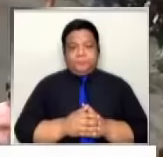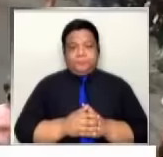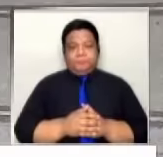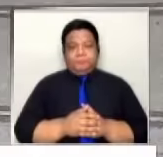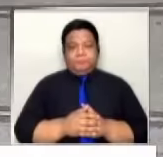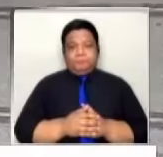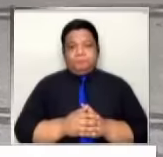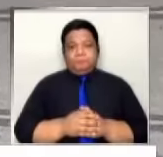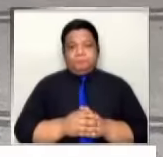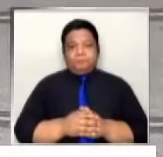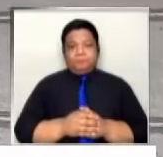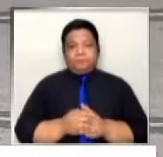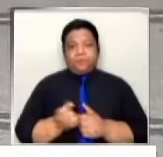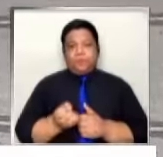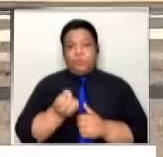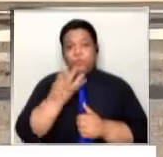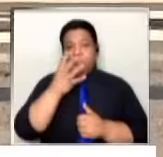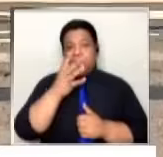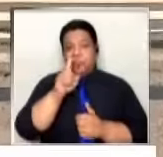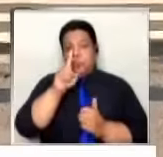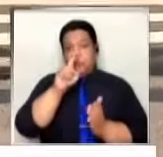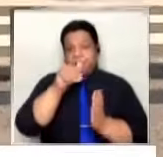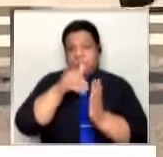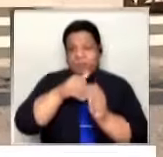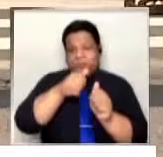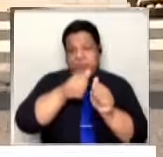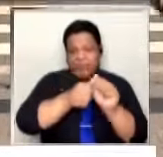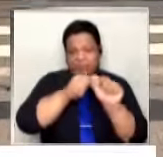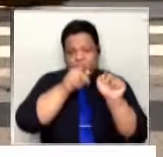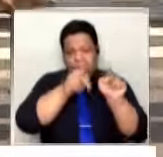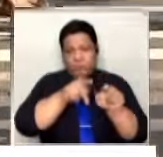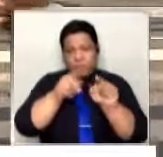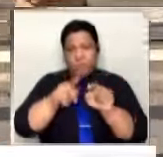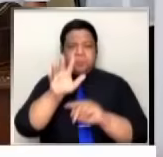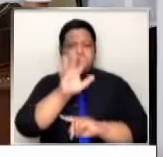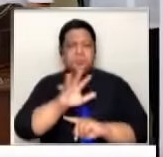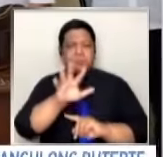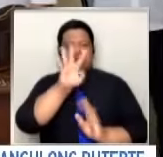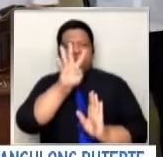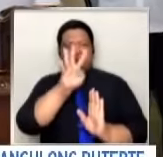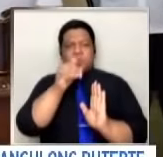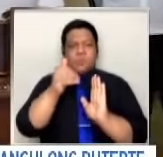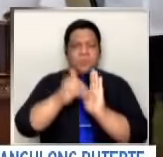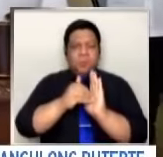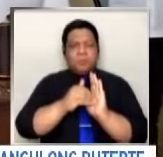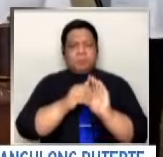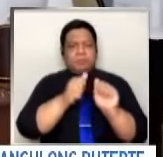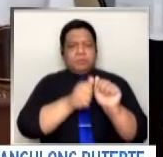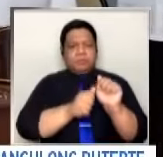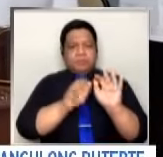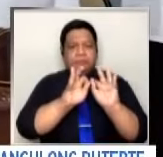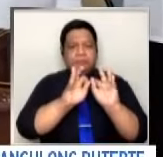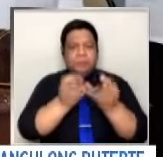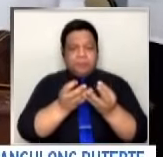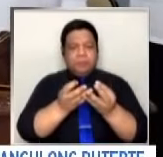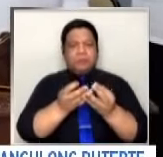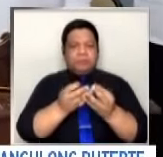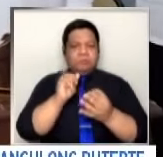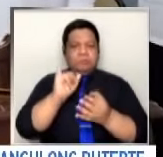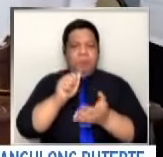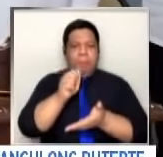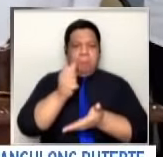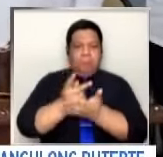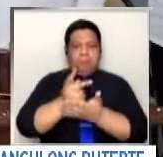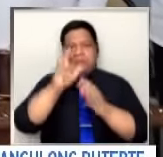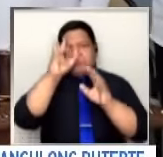1,000 pisong halaga ng tulong kada tao o hindi bababa sa 4,000 piso kada pamilya. Yan ang ayudang inaprubahan ni Pangulong Rodrigo Duterte sa kanyang